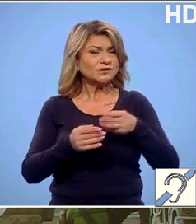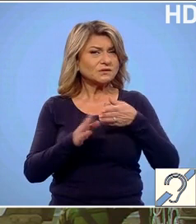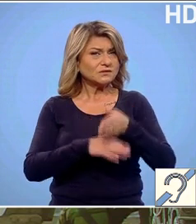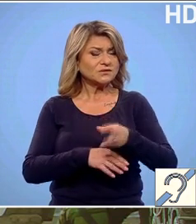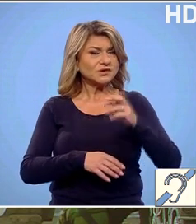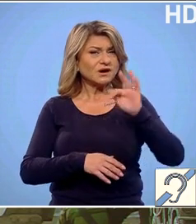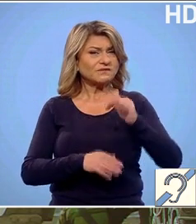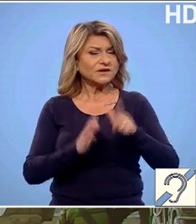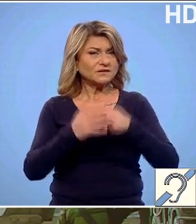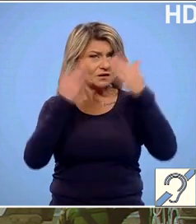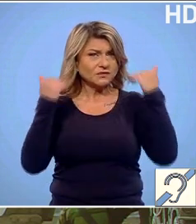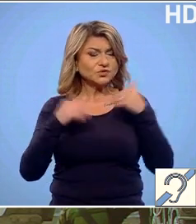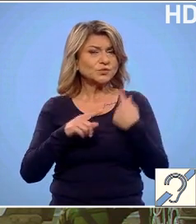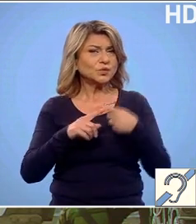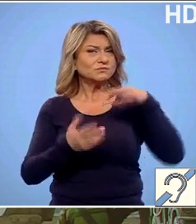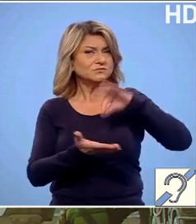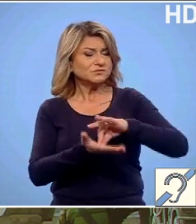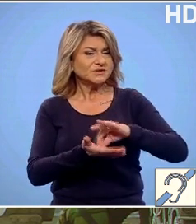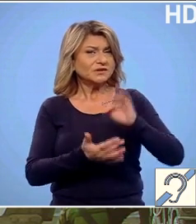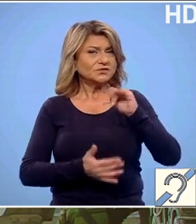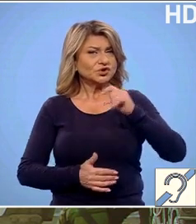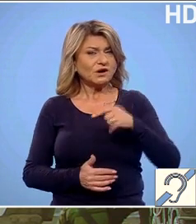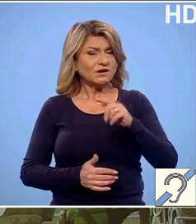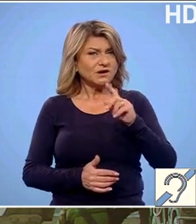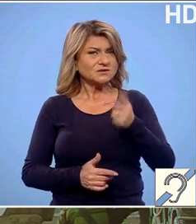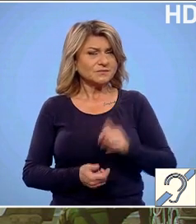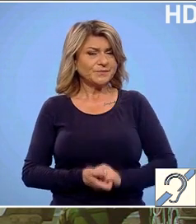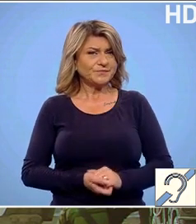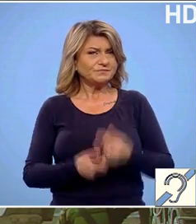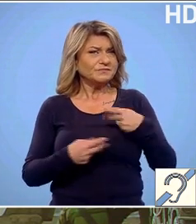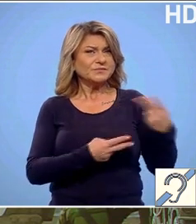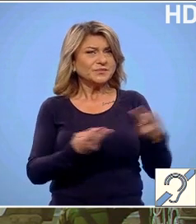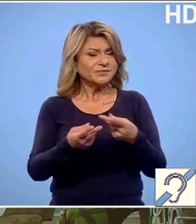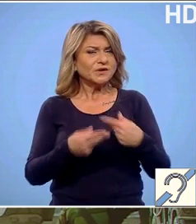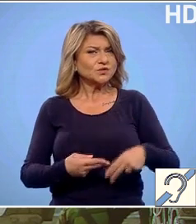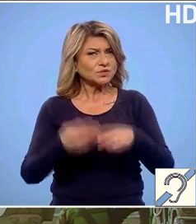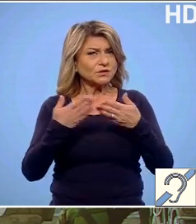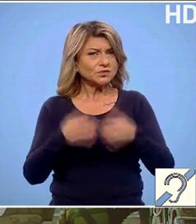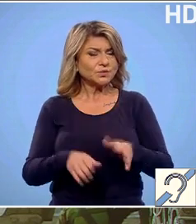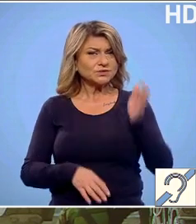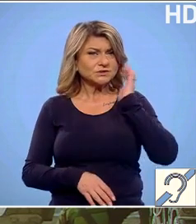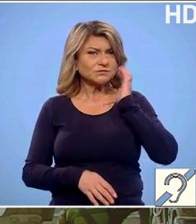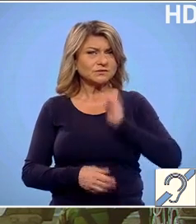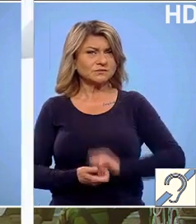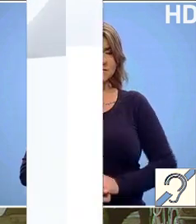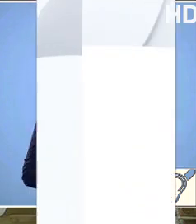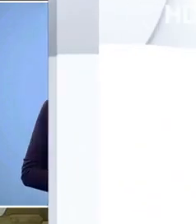trecere Rafah din Egipt cu destinația Fâșia Gaza. Livrările de ajutoare prin Rafah au început sâmbătă.